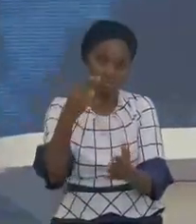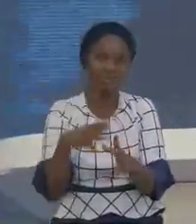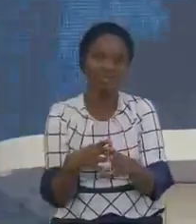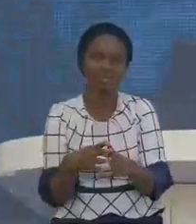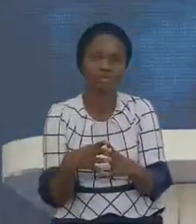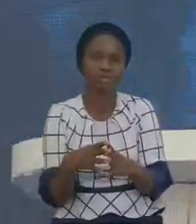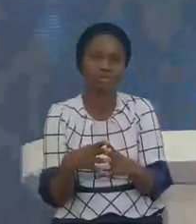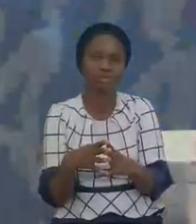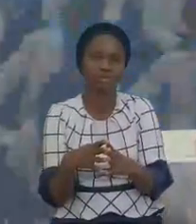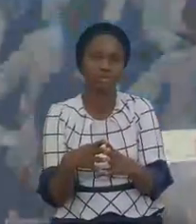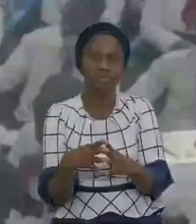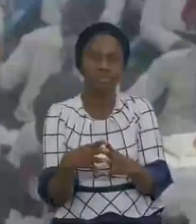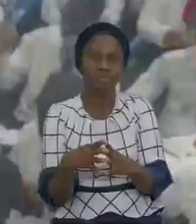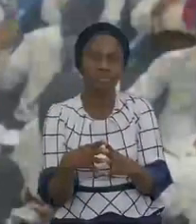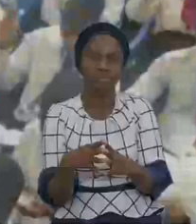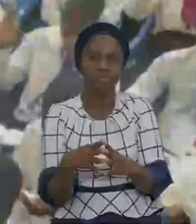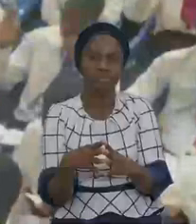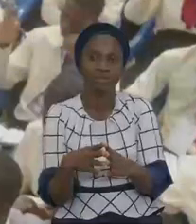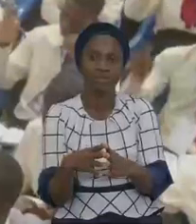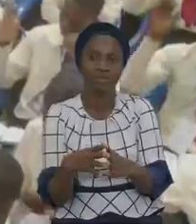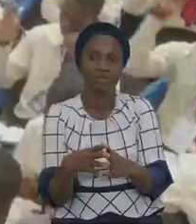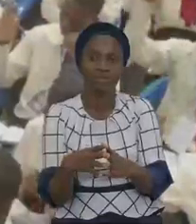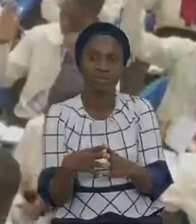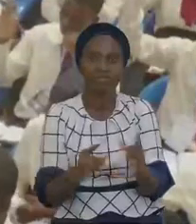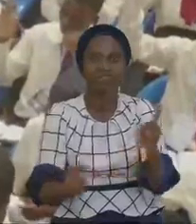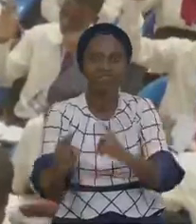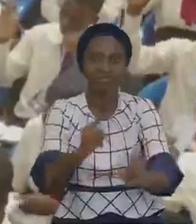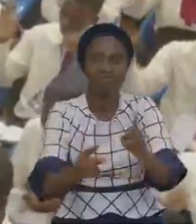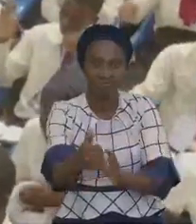Moi, je vais monter plus haut.